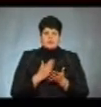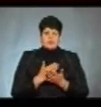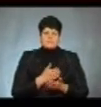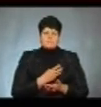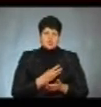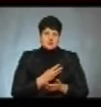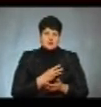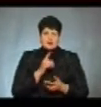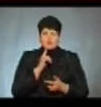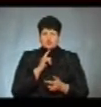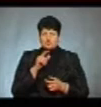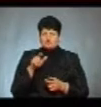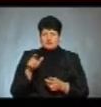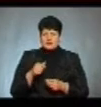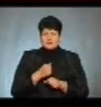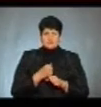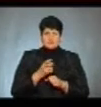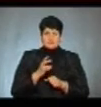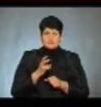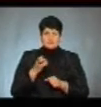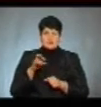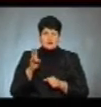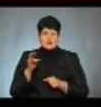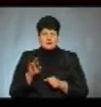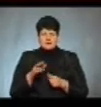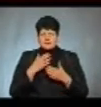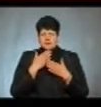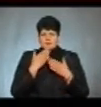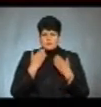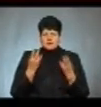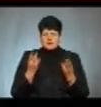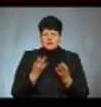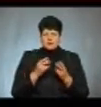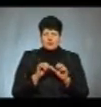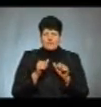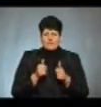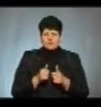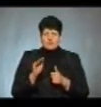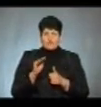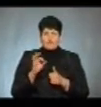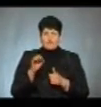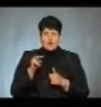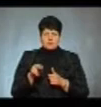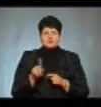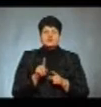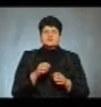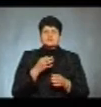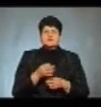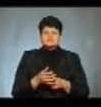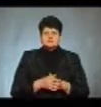бажання, але поки що людина, яка працює нянею, не має необхідного оформлення ФОПу? Що порадити?